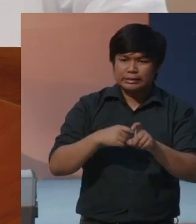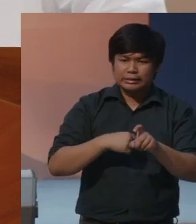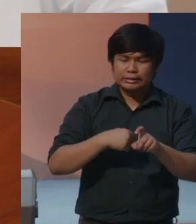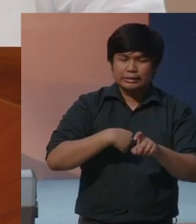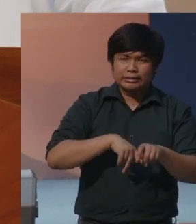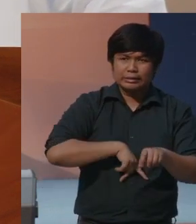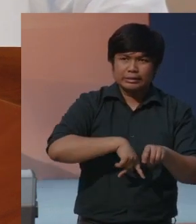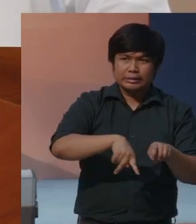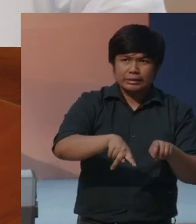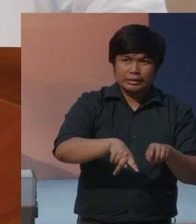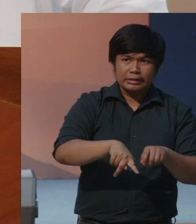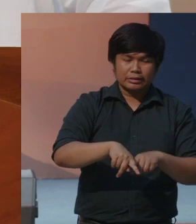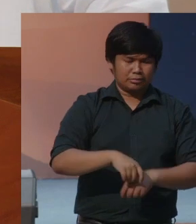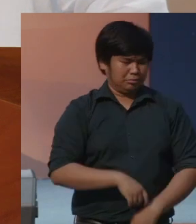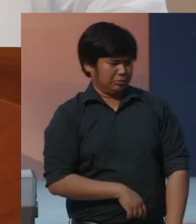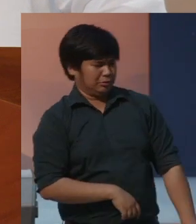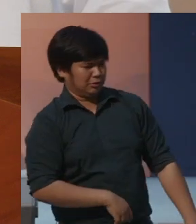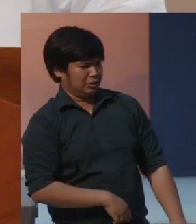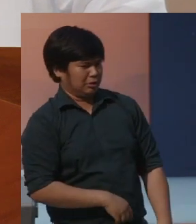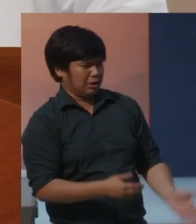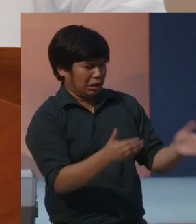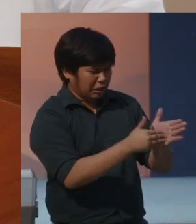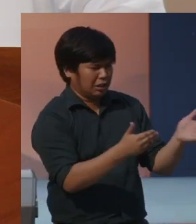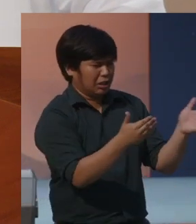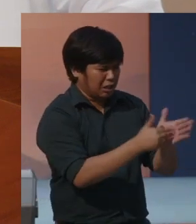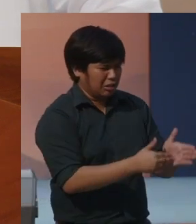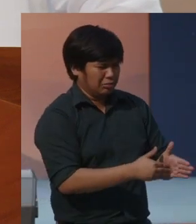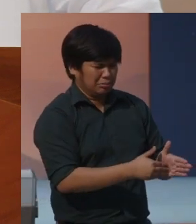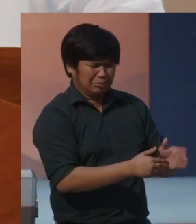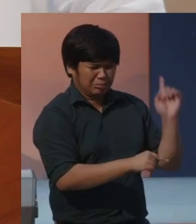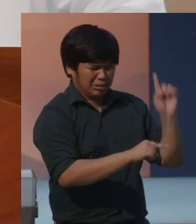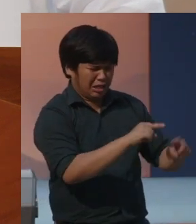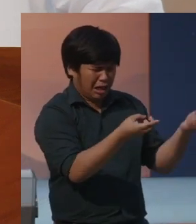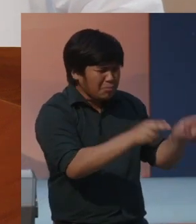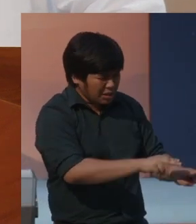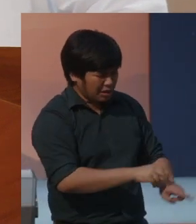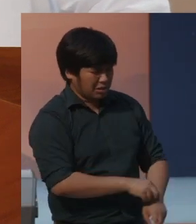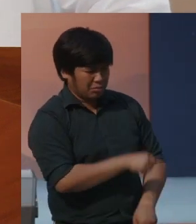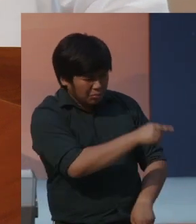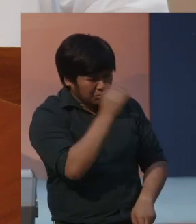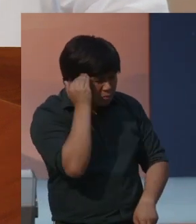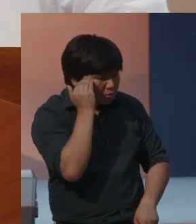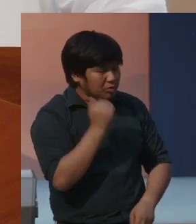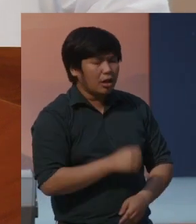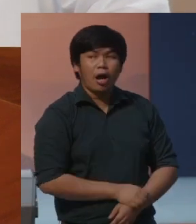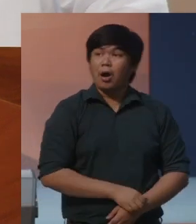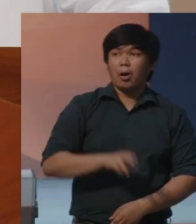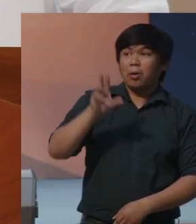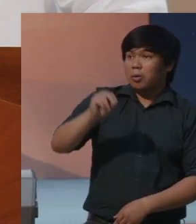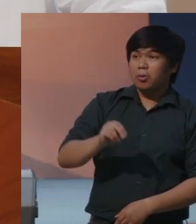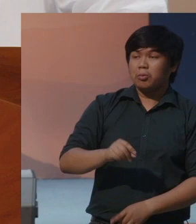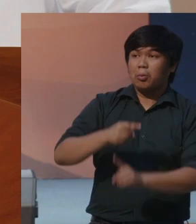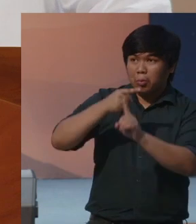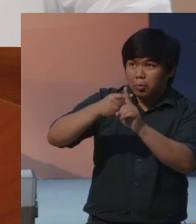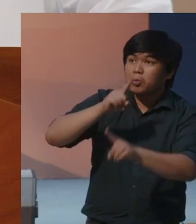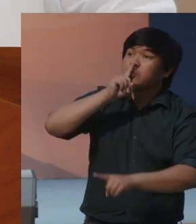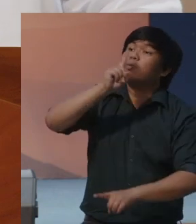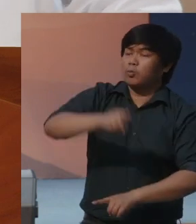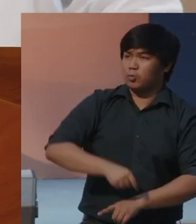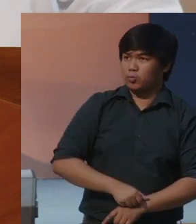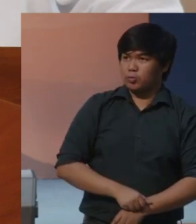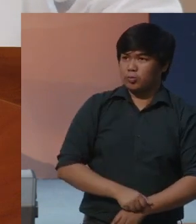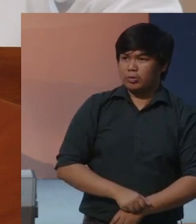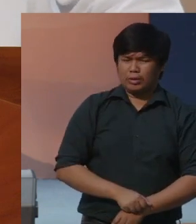test. Sabi ko, ikaw naman, paulit-ulit na tayo. Alam mo naman, hindi mangyayari yan. Hindi, kasi nag-positive. Sabi ko, alam mo,